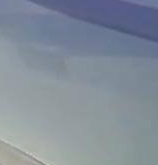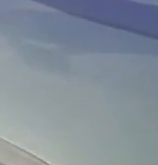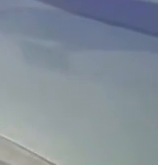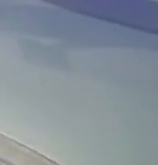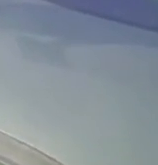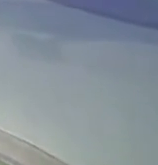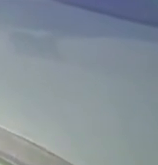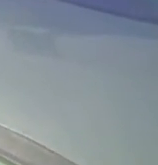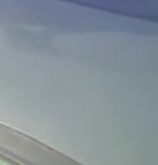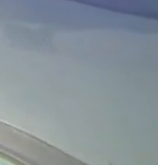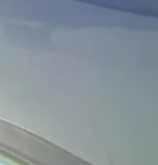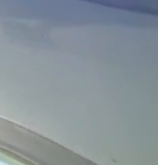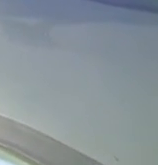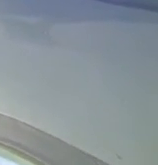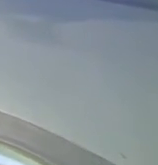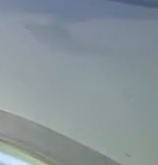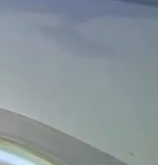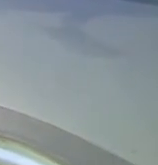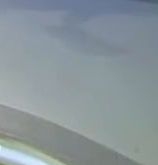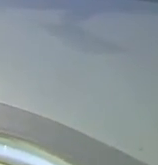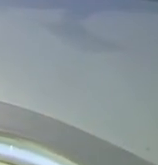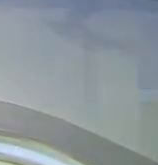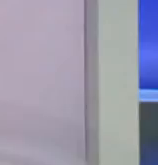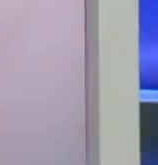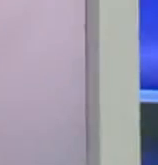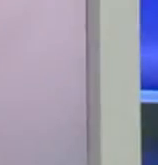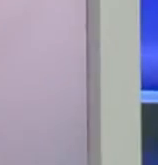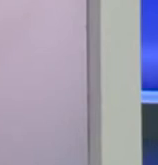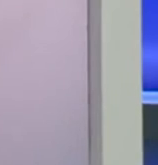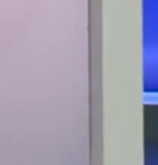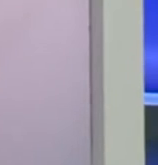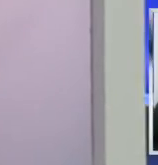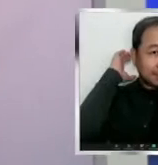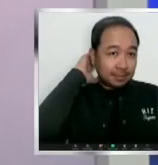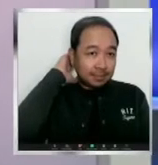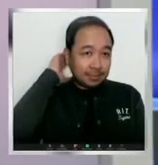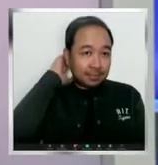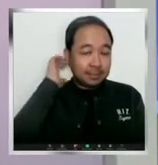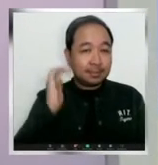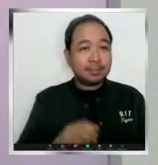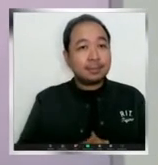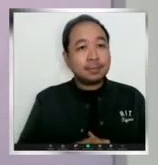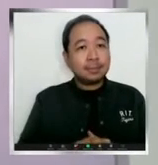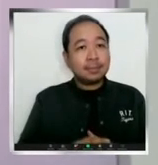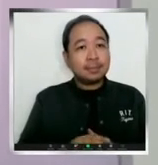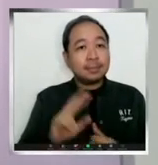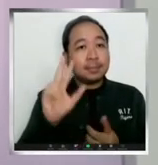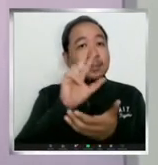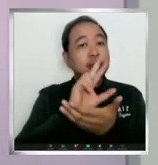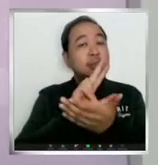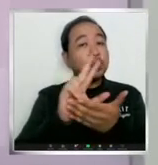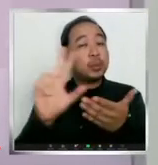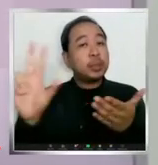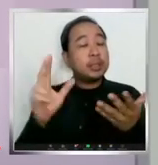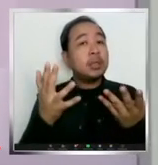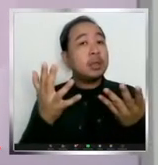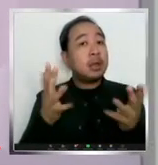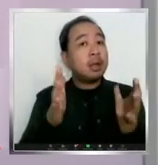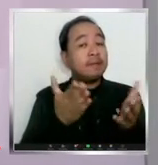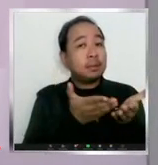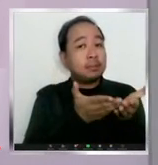Magandang gabi po, Luzon, Visayas at Mindanao. Tatlong linggo matapos sumubog sa bahagi ng Oriental